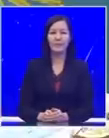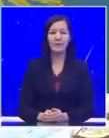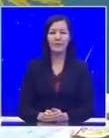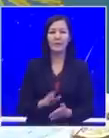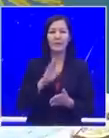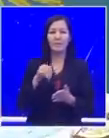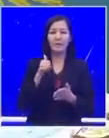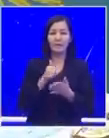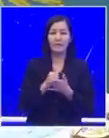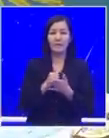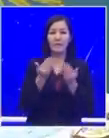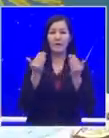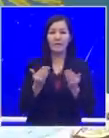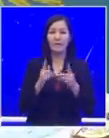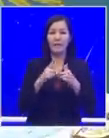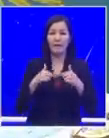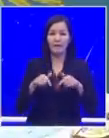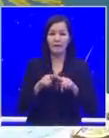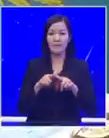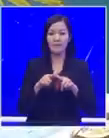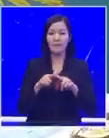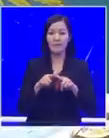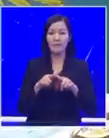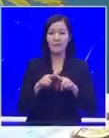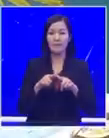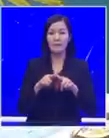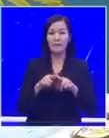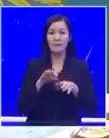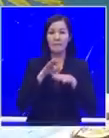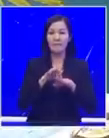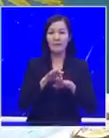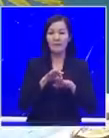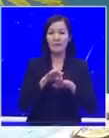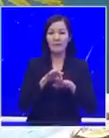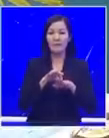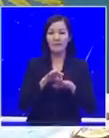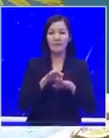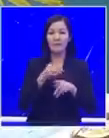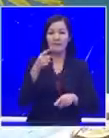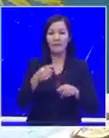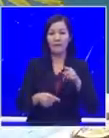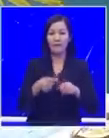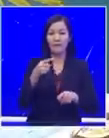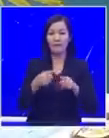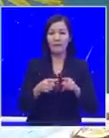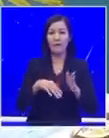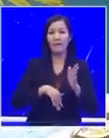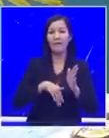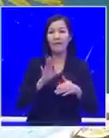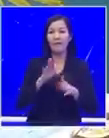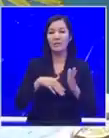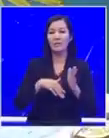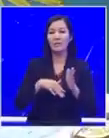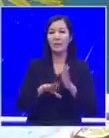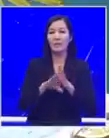Самый главный сейчас организация, проведение вот этих тендеров очень и качественный подбор